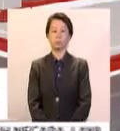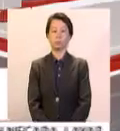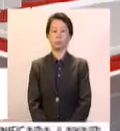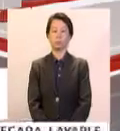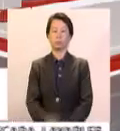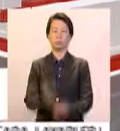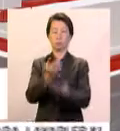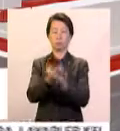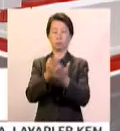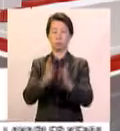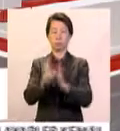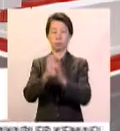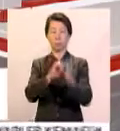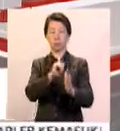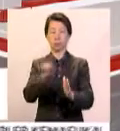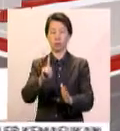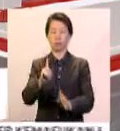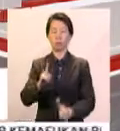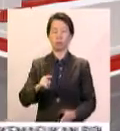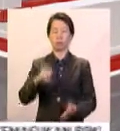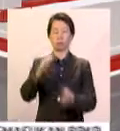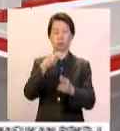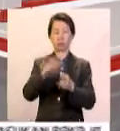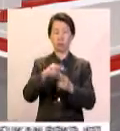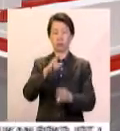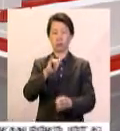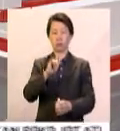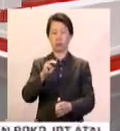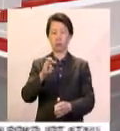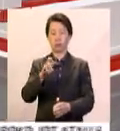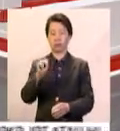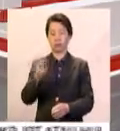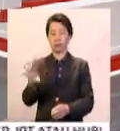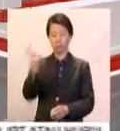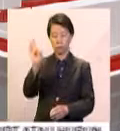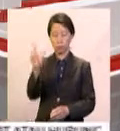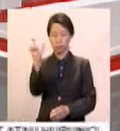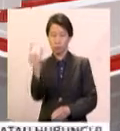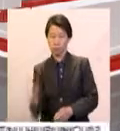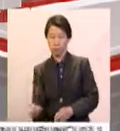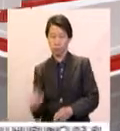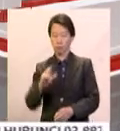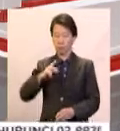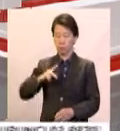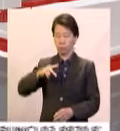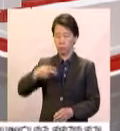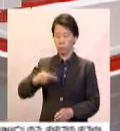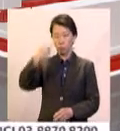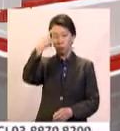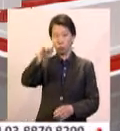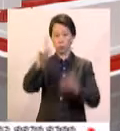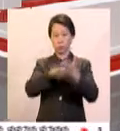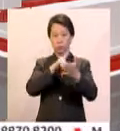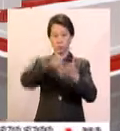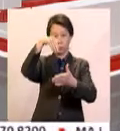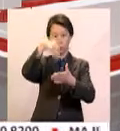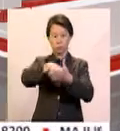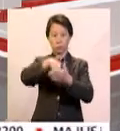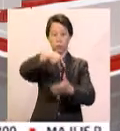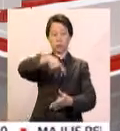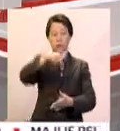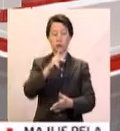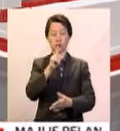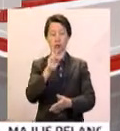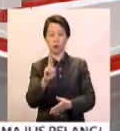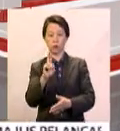Bendahari Bersatu Hulu Langat Muhammad Aiman Zainal dipilih sebagai calon Pakatan Harapan PH bagi pilihan raya kecil Dewan